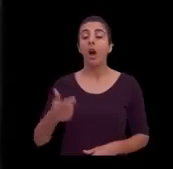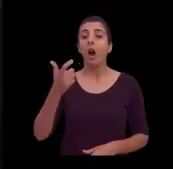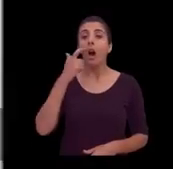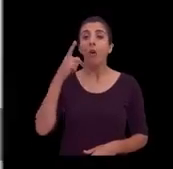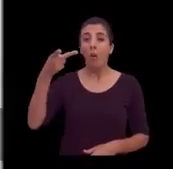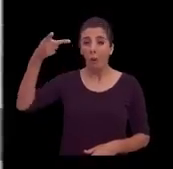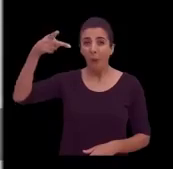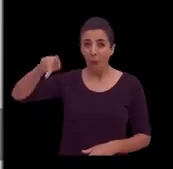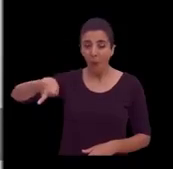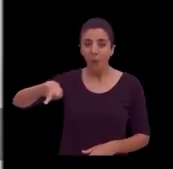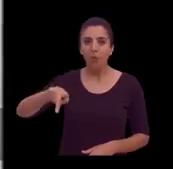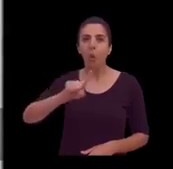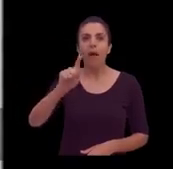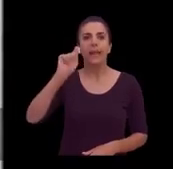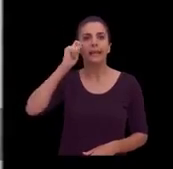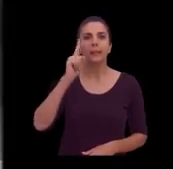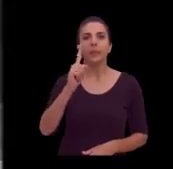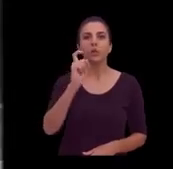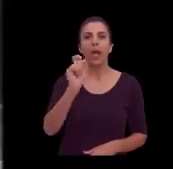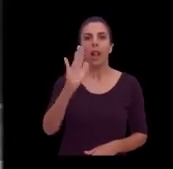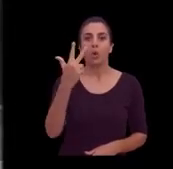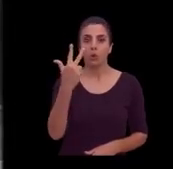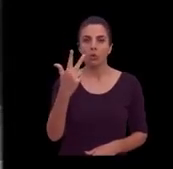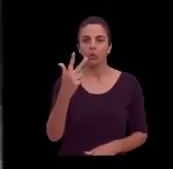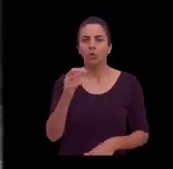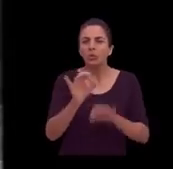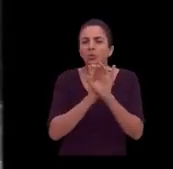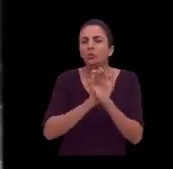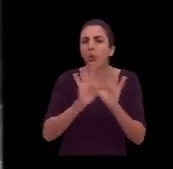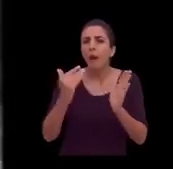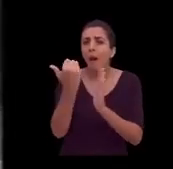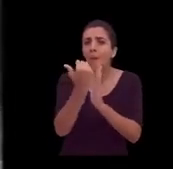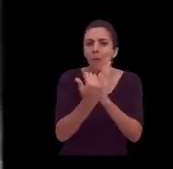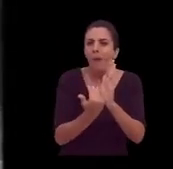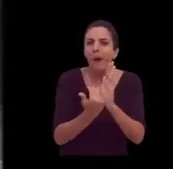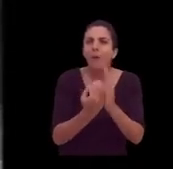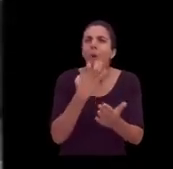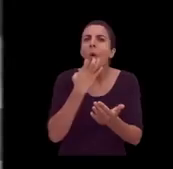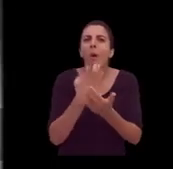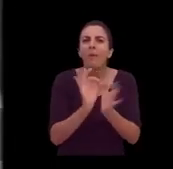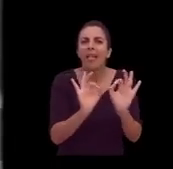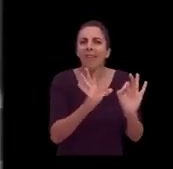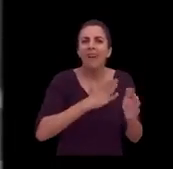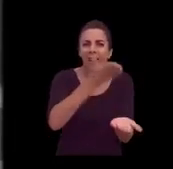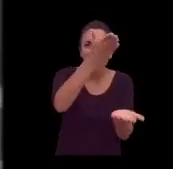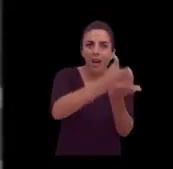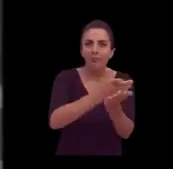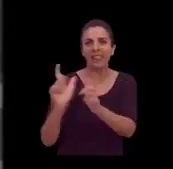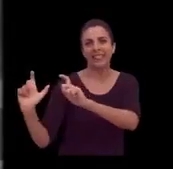Atatürk'ün naaşı 10 Kasım 1953'te muhteşem bir törenle ebedi istirahatgahı Anıtkabir'e